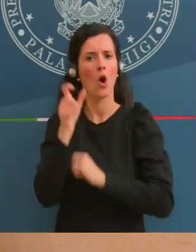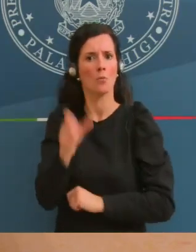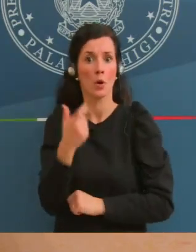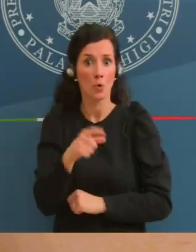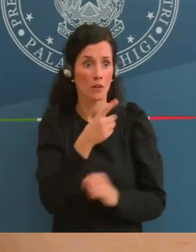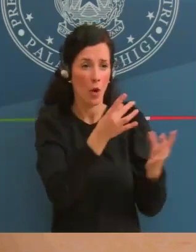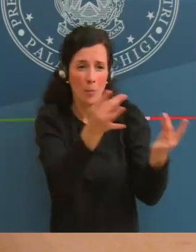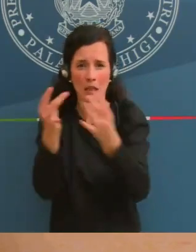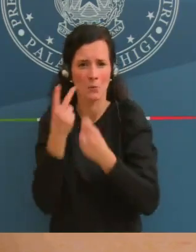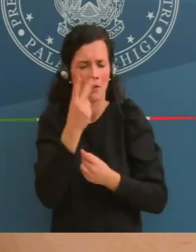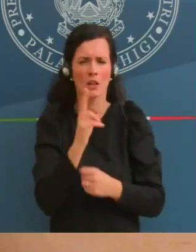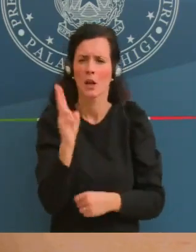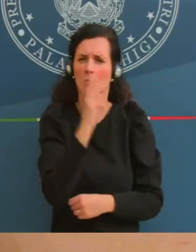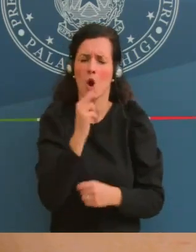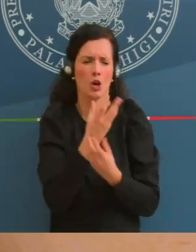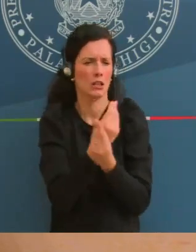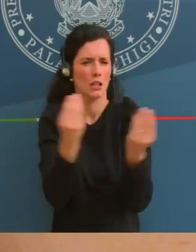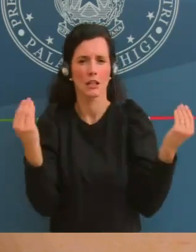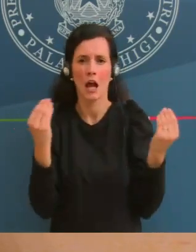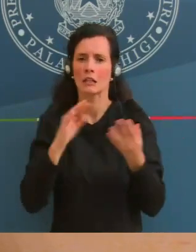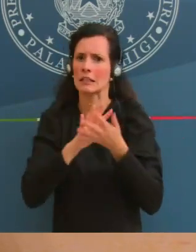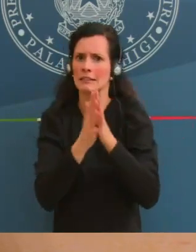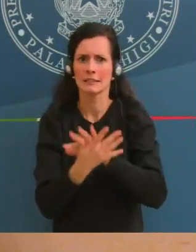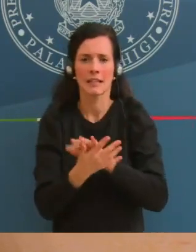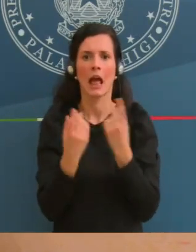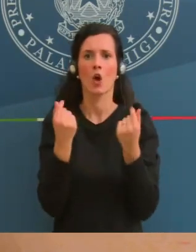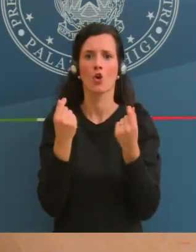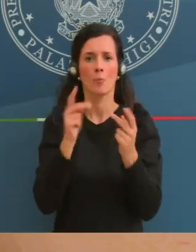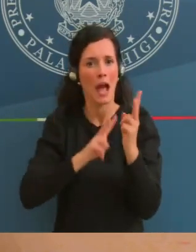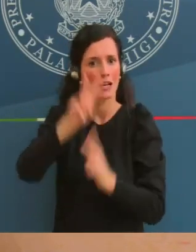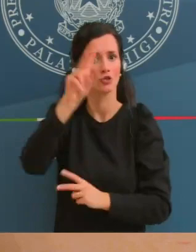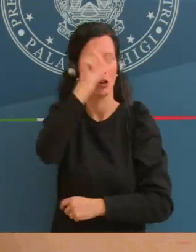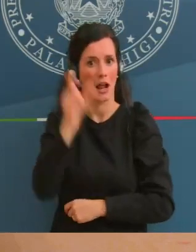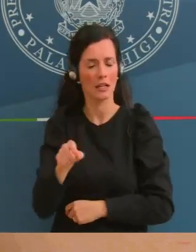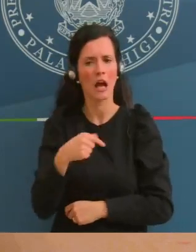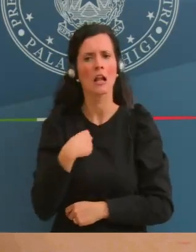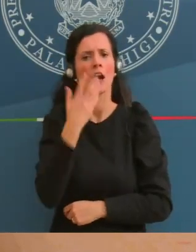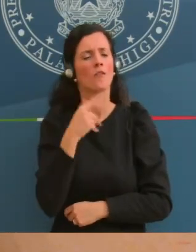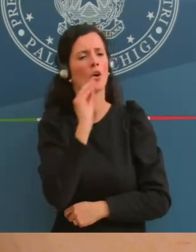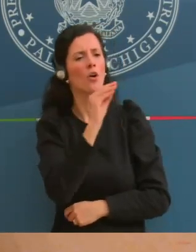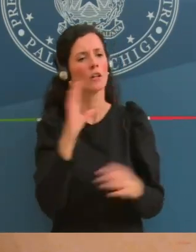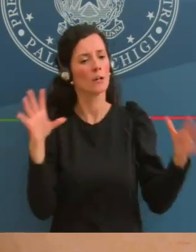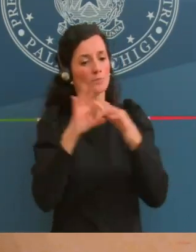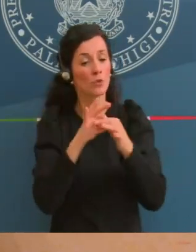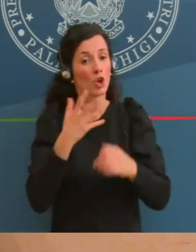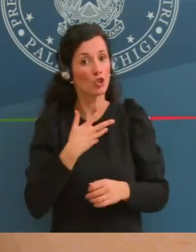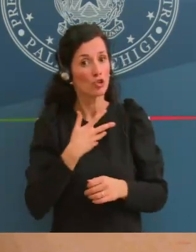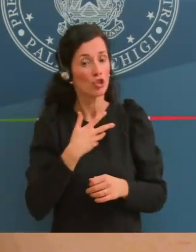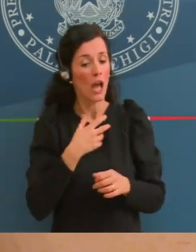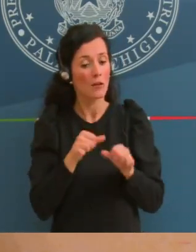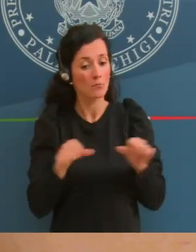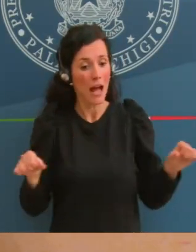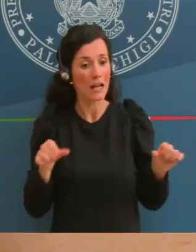o sono ragioni più che altro politiche una seconda sulla scuola dal 7 torneranno in classe